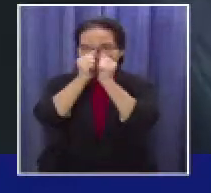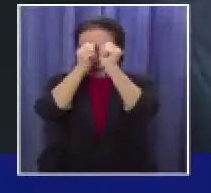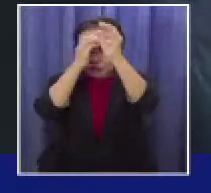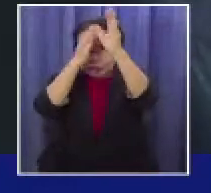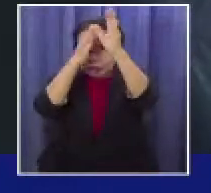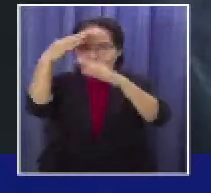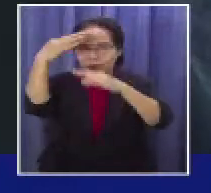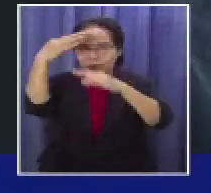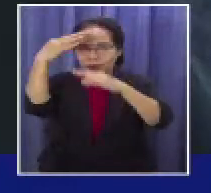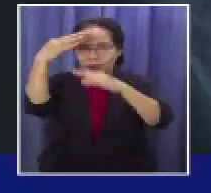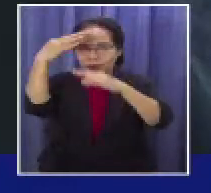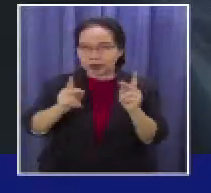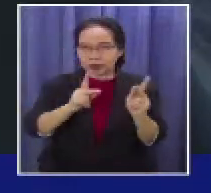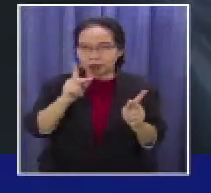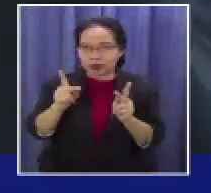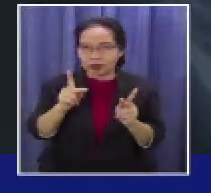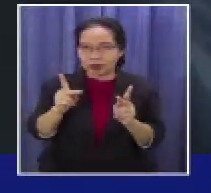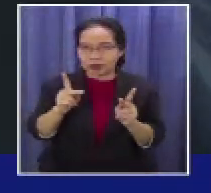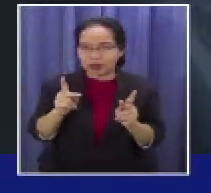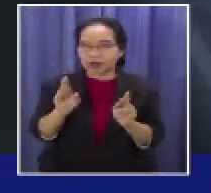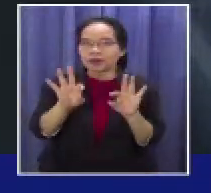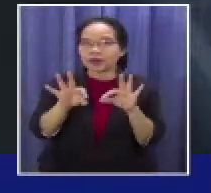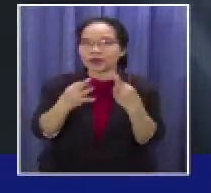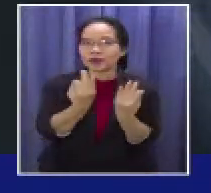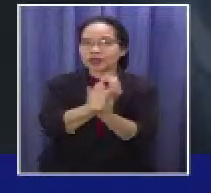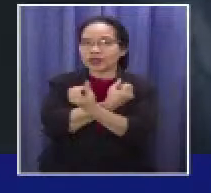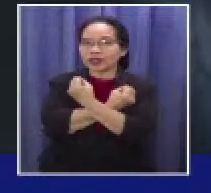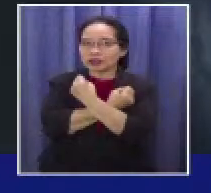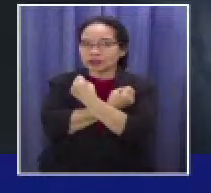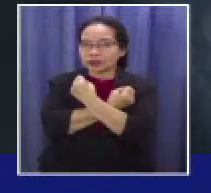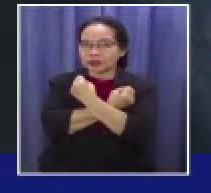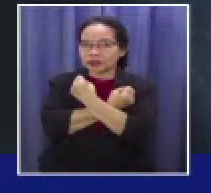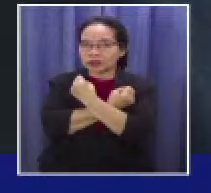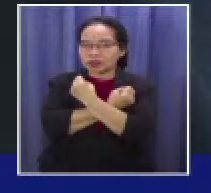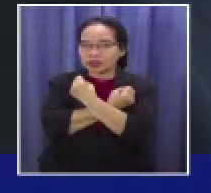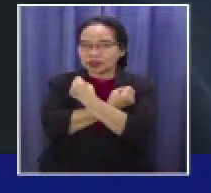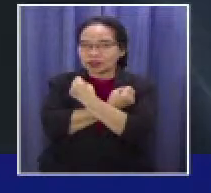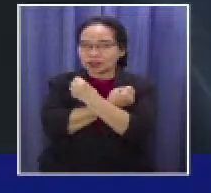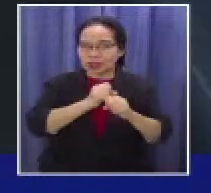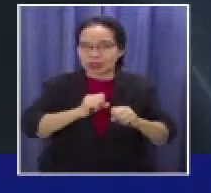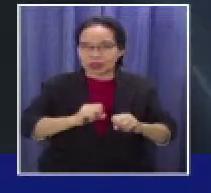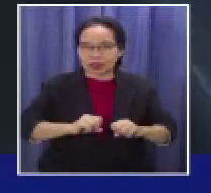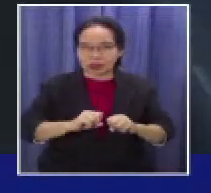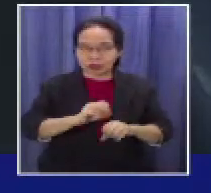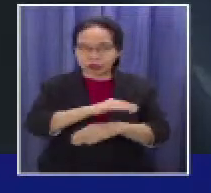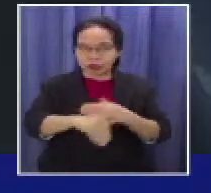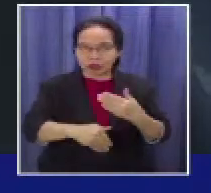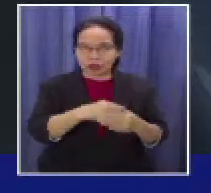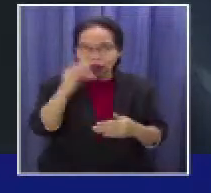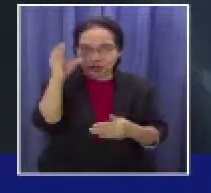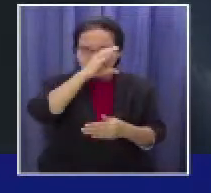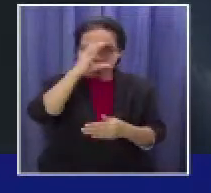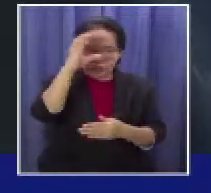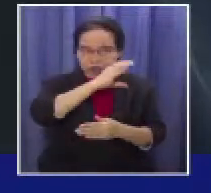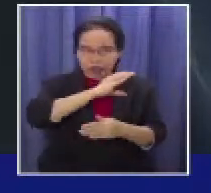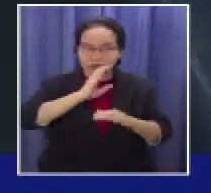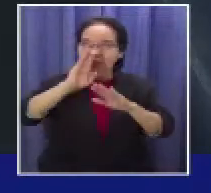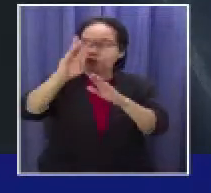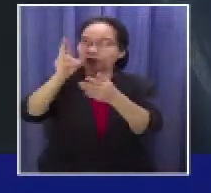mga kapwa-tao, mga mahal sa buhay, mga nagsusuri ng iyong mga banal na